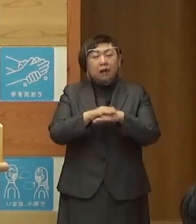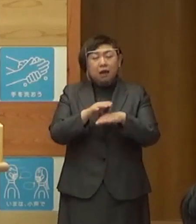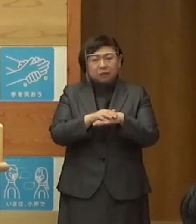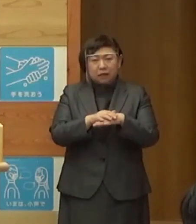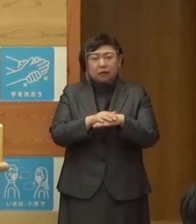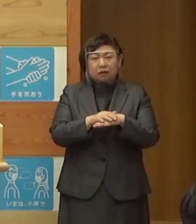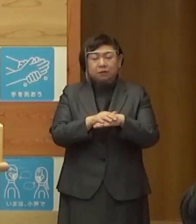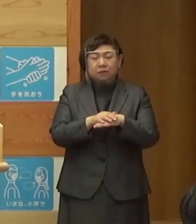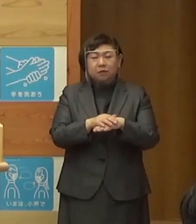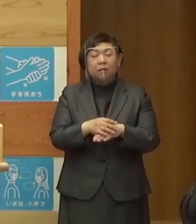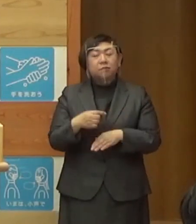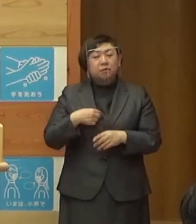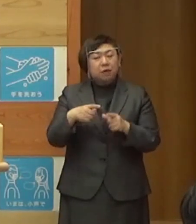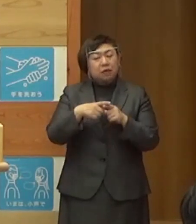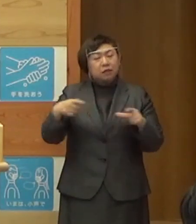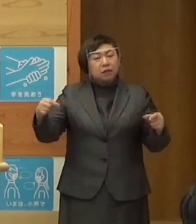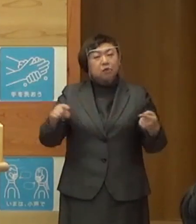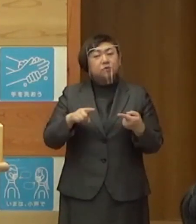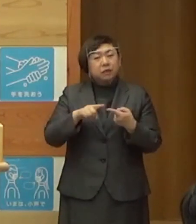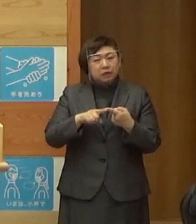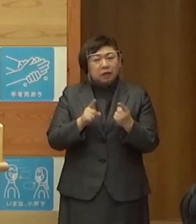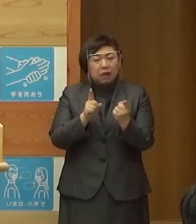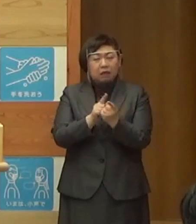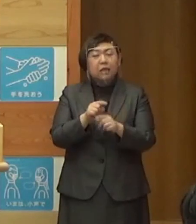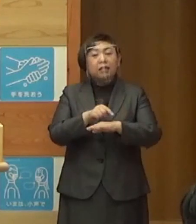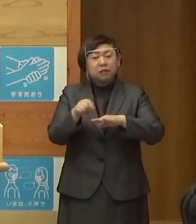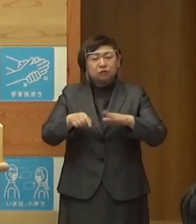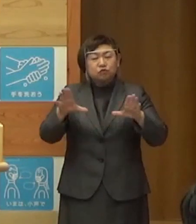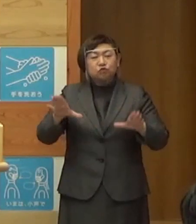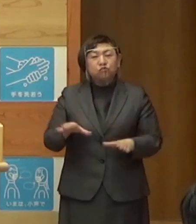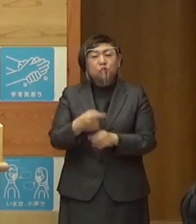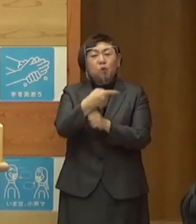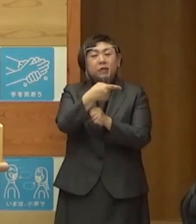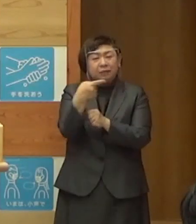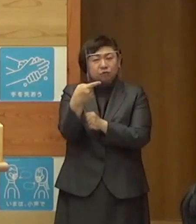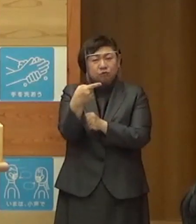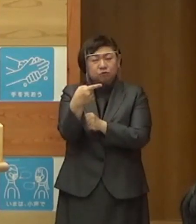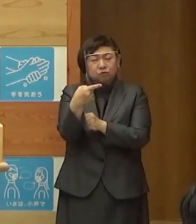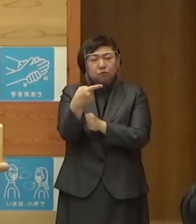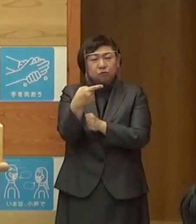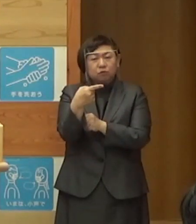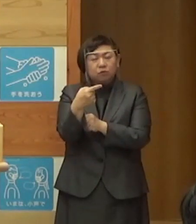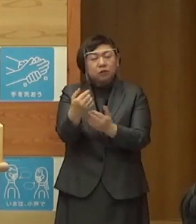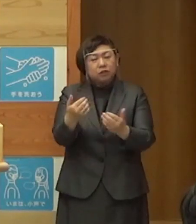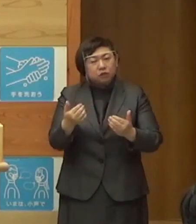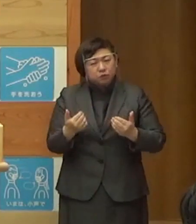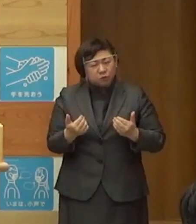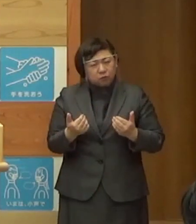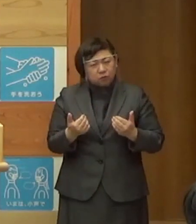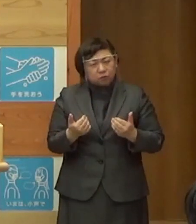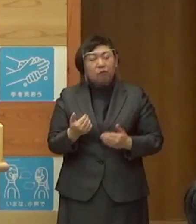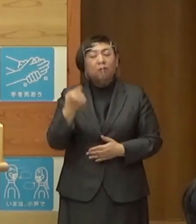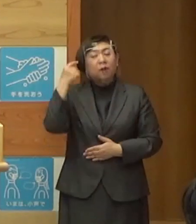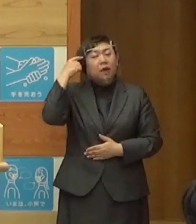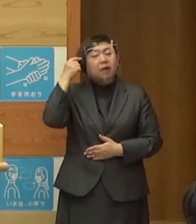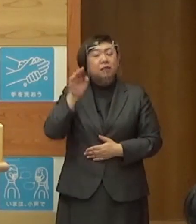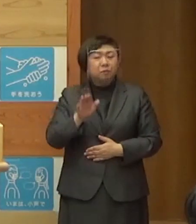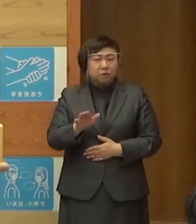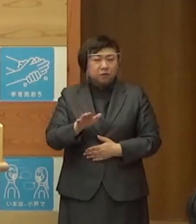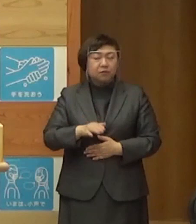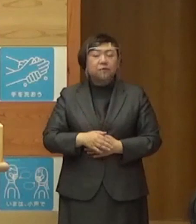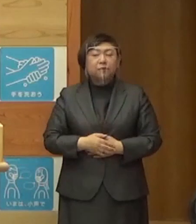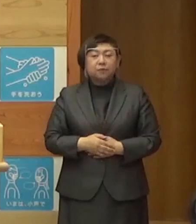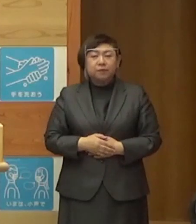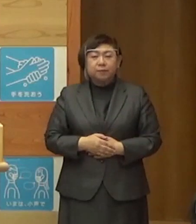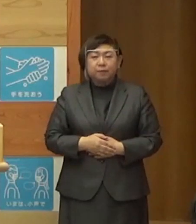、私はこの全国的な対策の統一性っていうのが必要なんじゃないかなというふうに思ってます